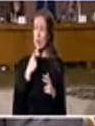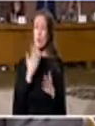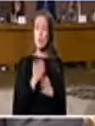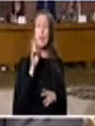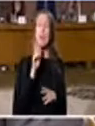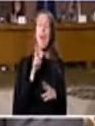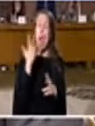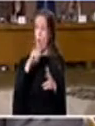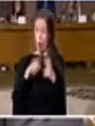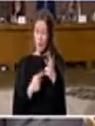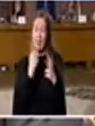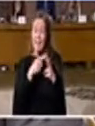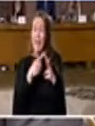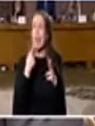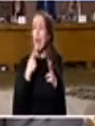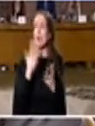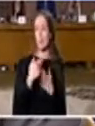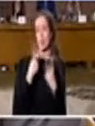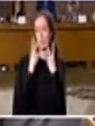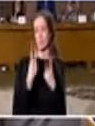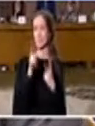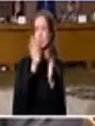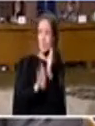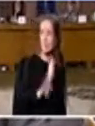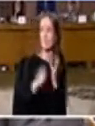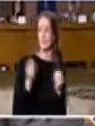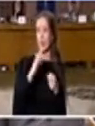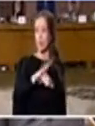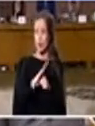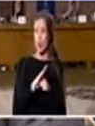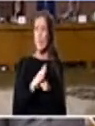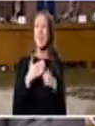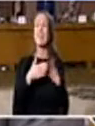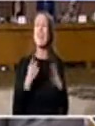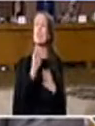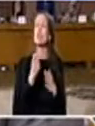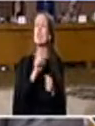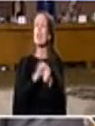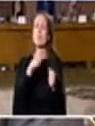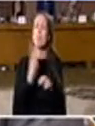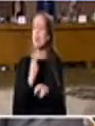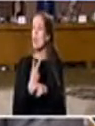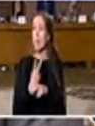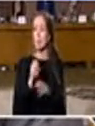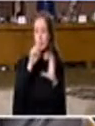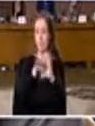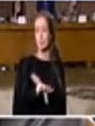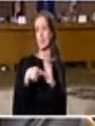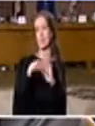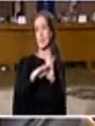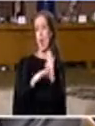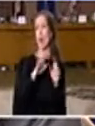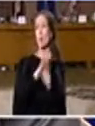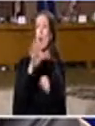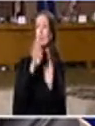svedoci diskriminacije ili uznemiravanja. Glavni izazov u mnogim zemljama predstavlja primjena zakona protiv diskriminacije